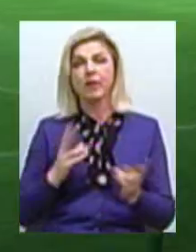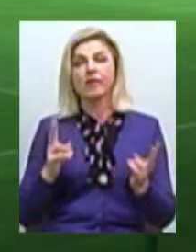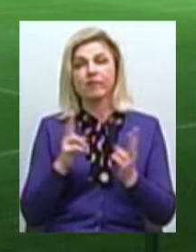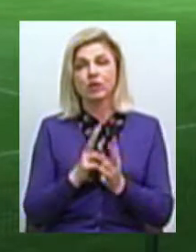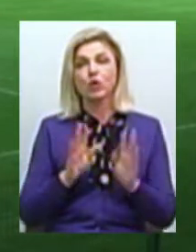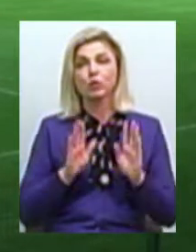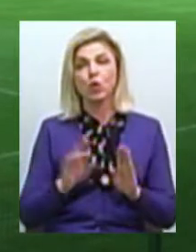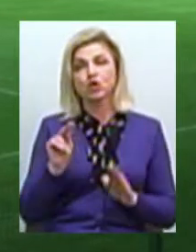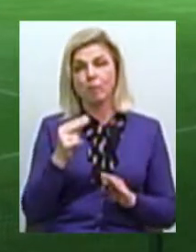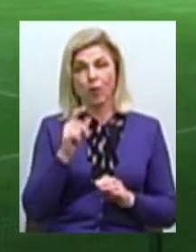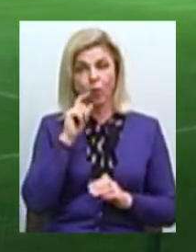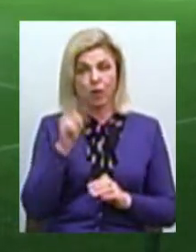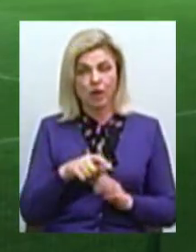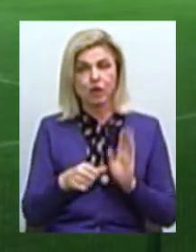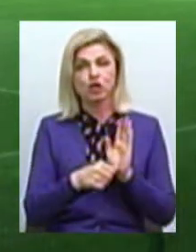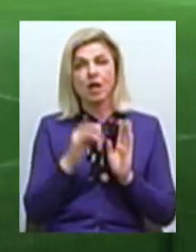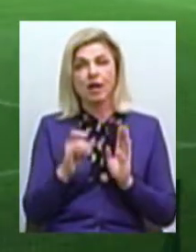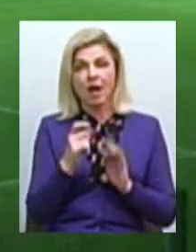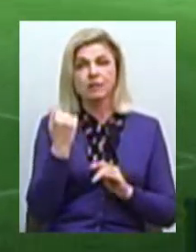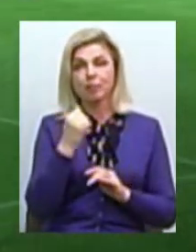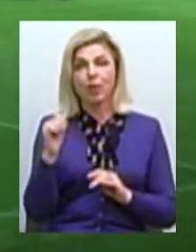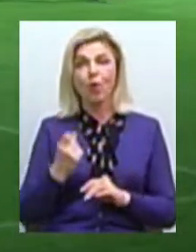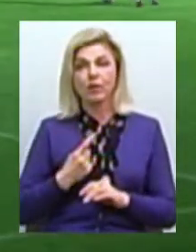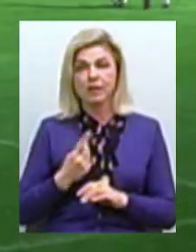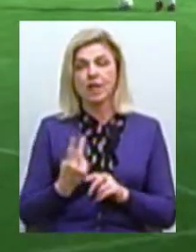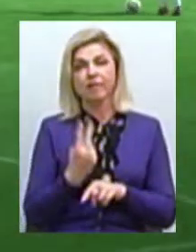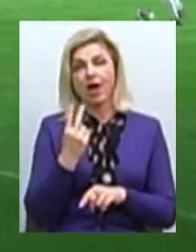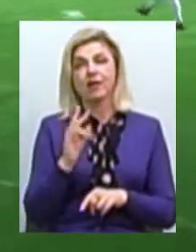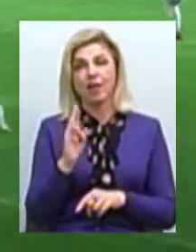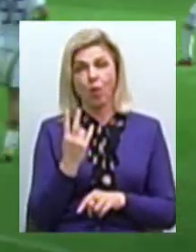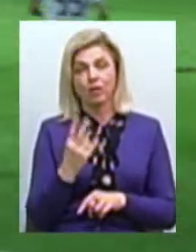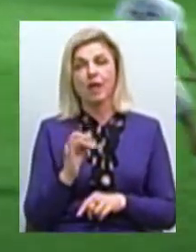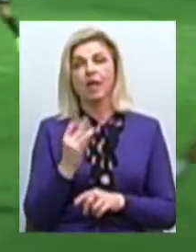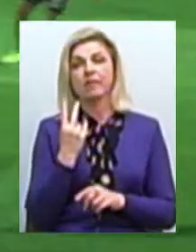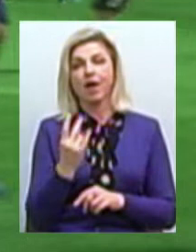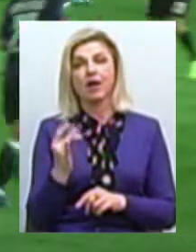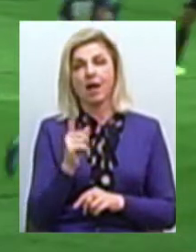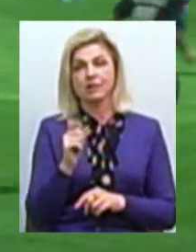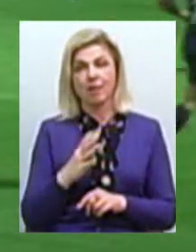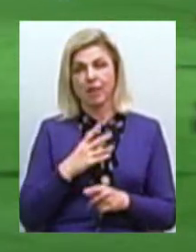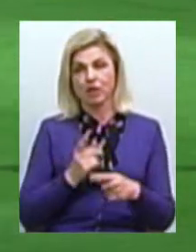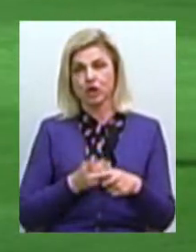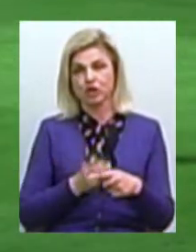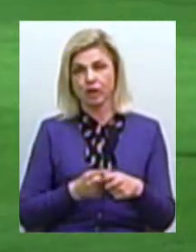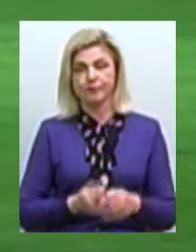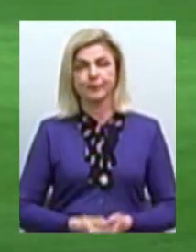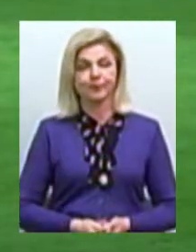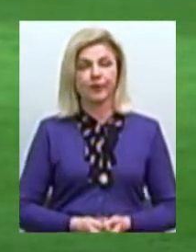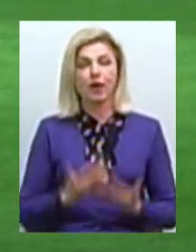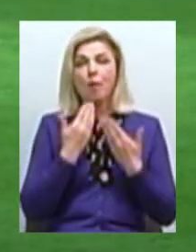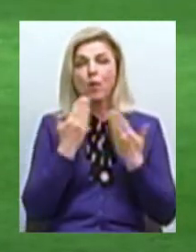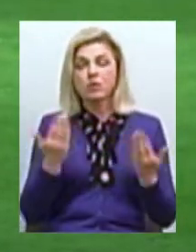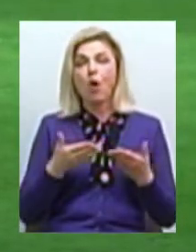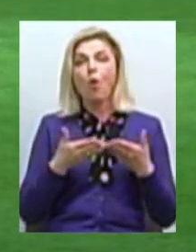у чемпіонаті України. 6 разів перемагали одесити, 2 миколаївці, ще 2 була зафіксована нічия. Востаннє